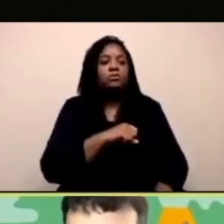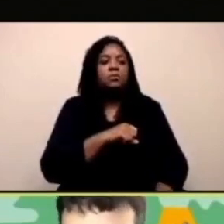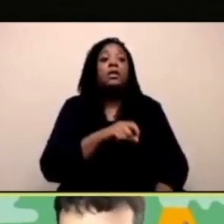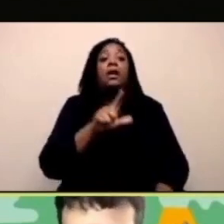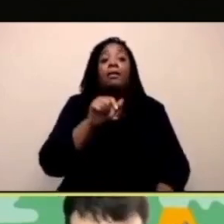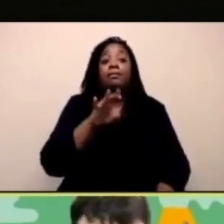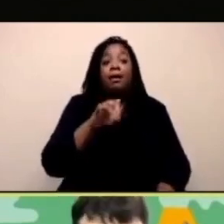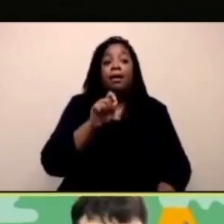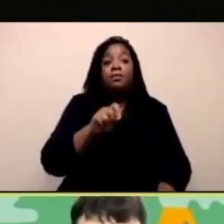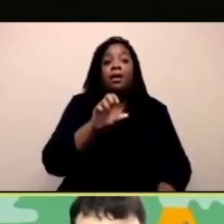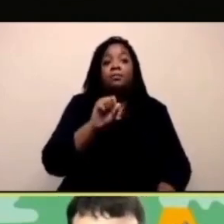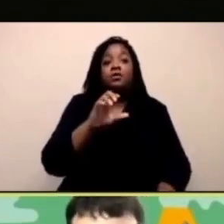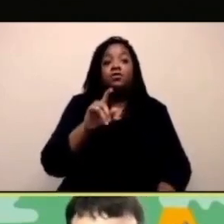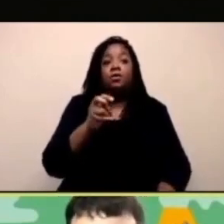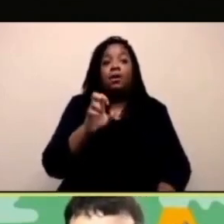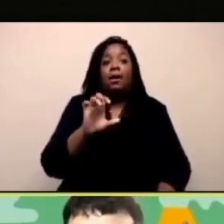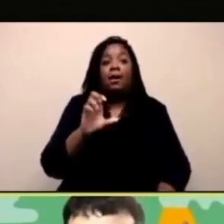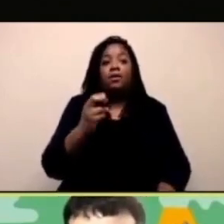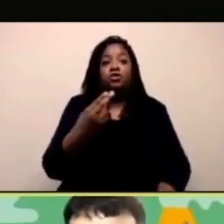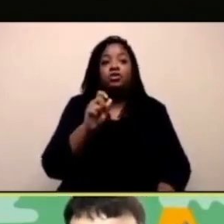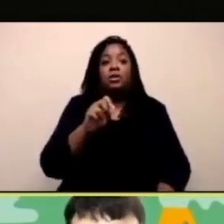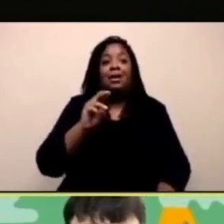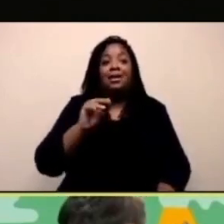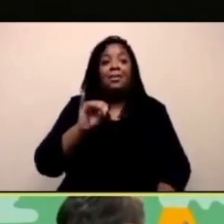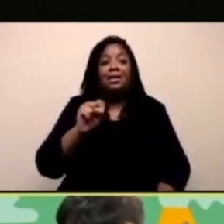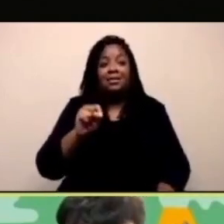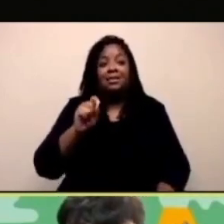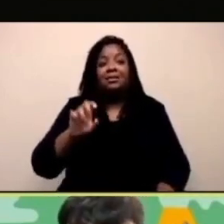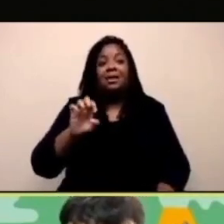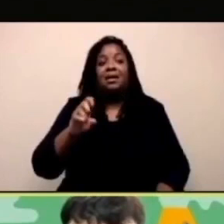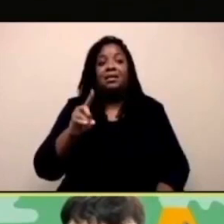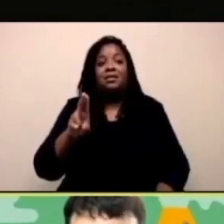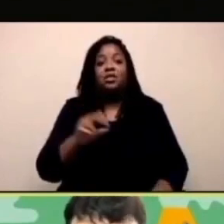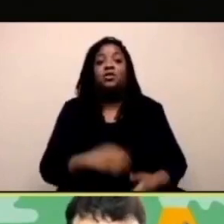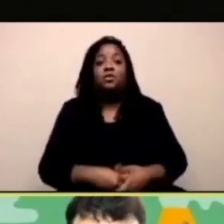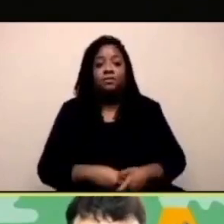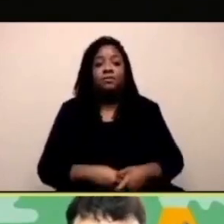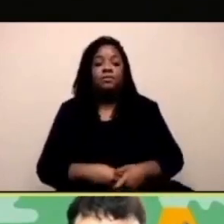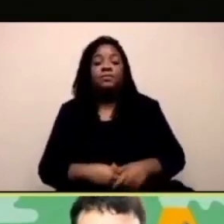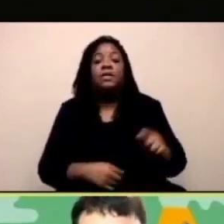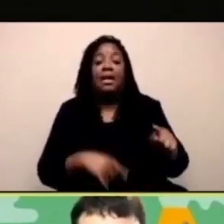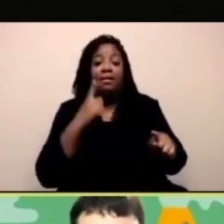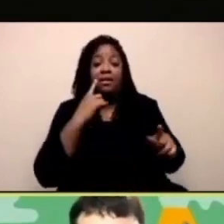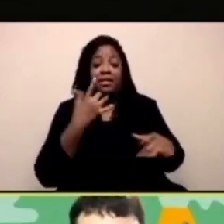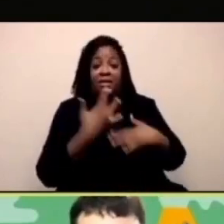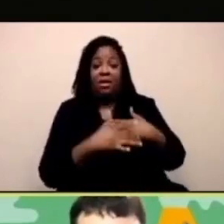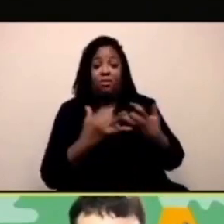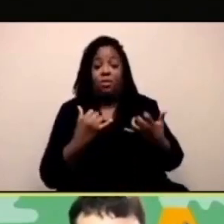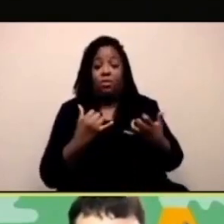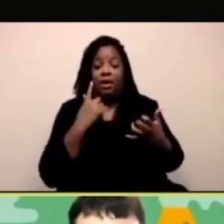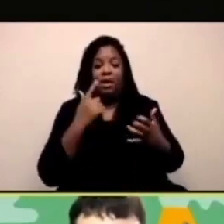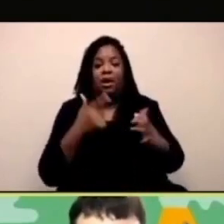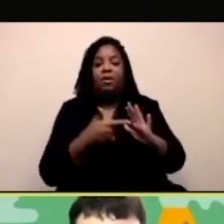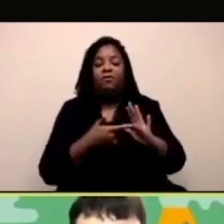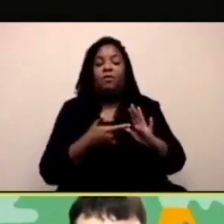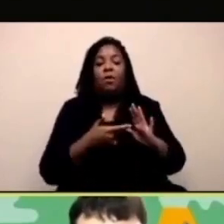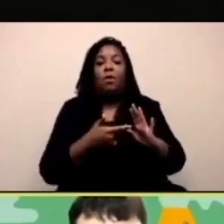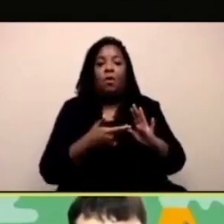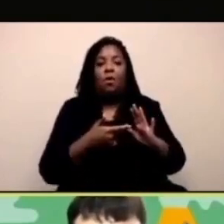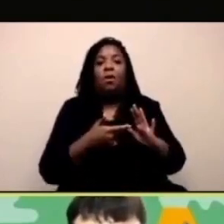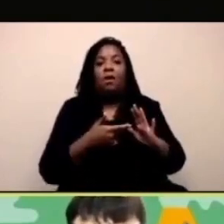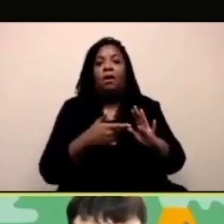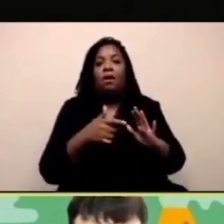こちらがそのスクラッチラブのあとホームページになりますカンファレンスの